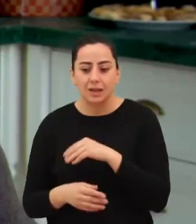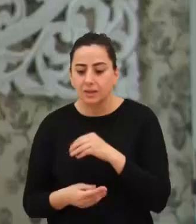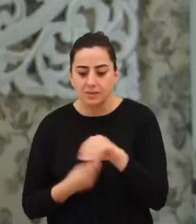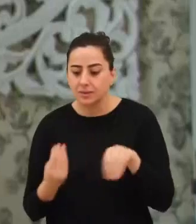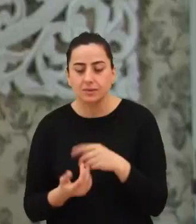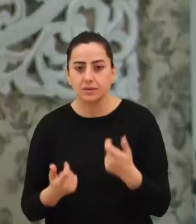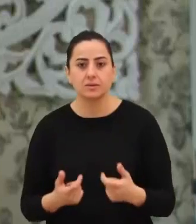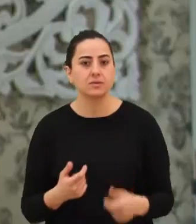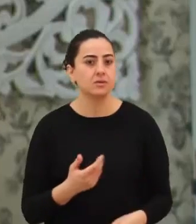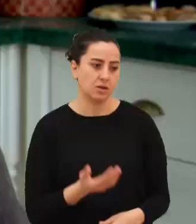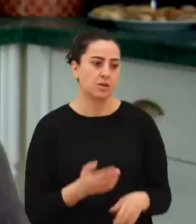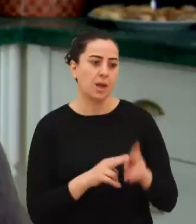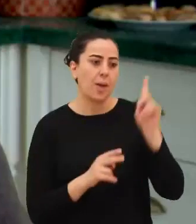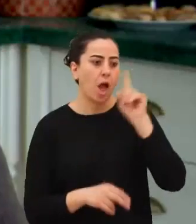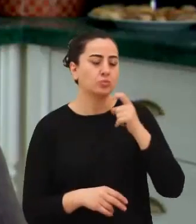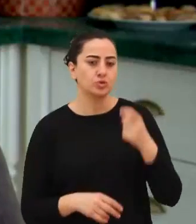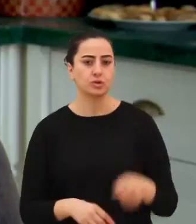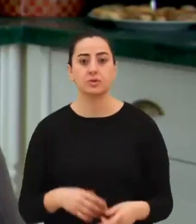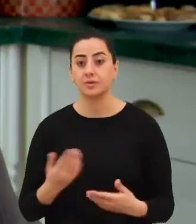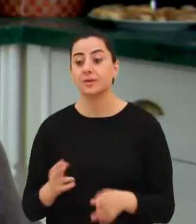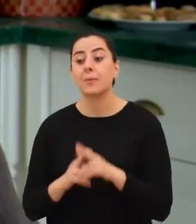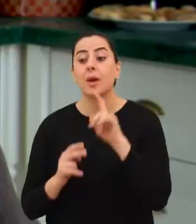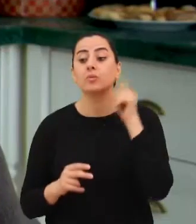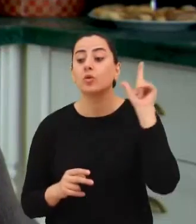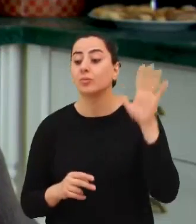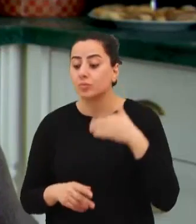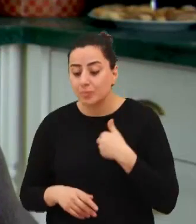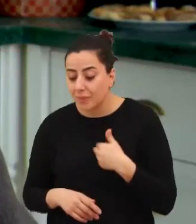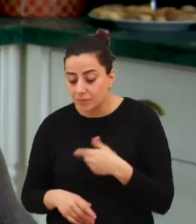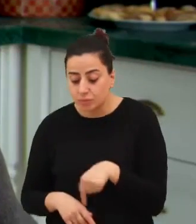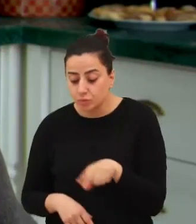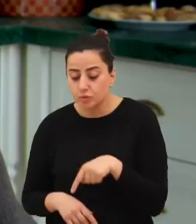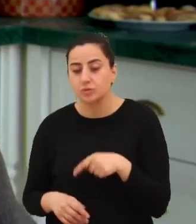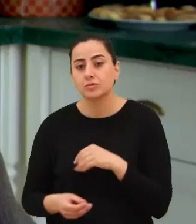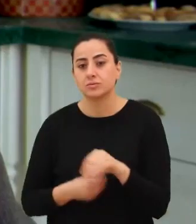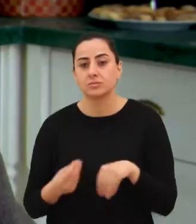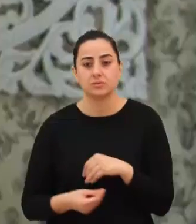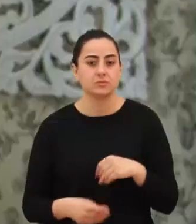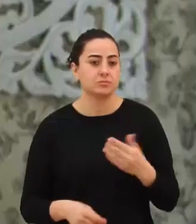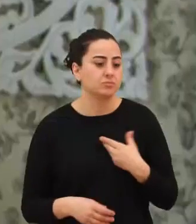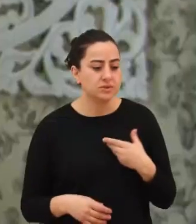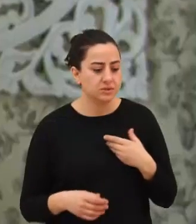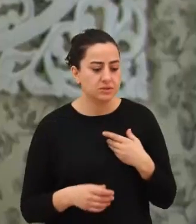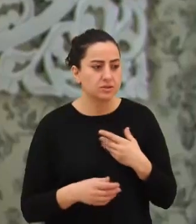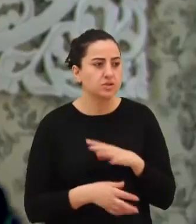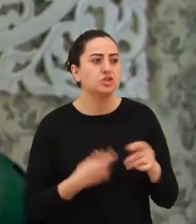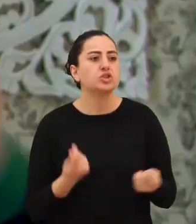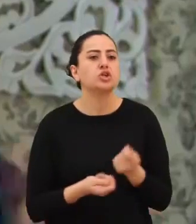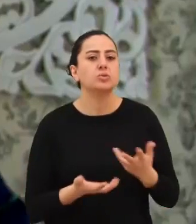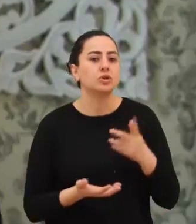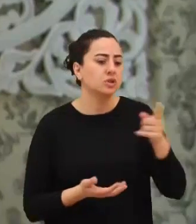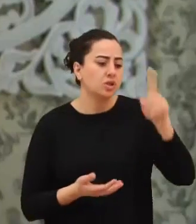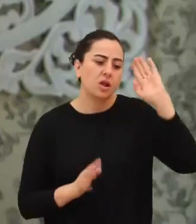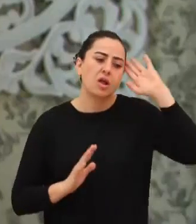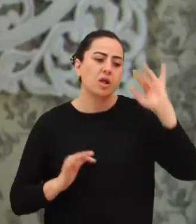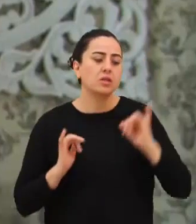musun? Kemal amcadan tabii ki de. Kemal amcadan mı? Bu değirmenin suyu nereden geliyor diyeyim sana? Bizim değirmen çalışmıyor ki baba. Sen yan